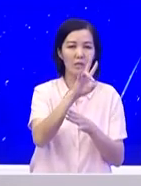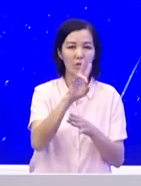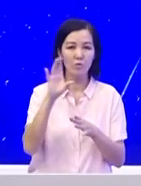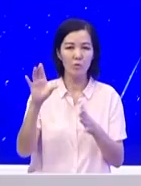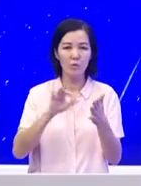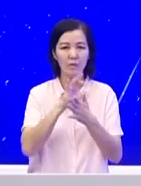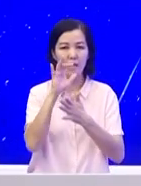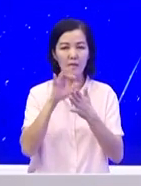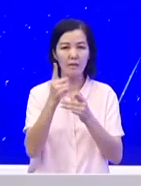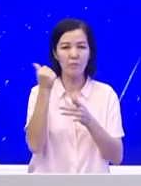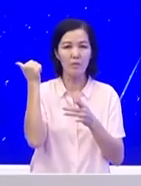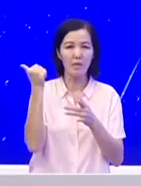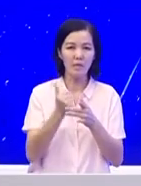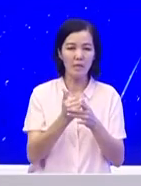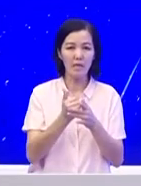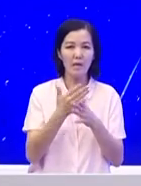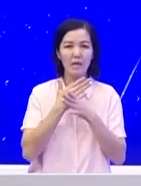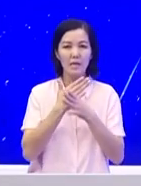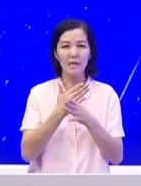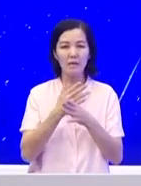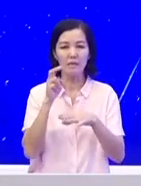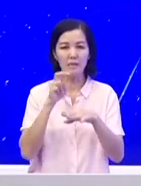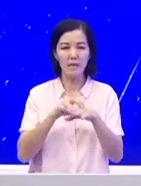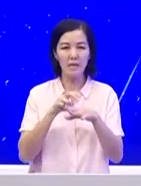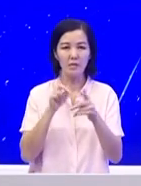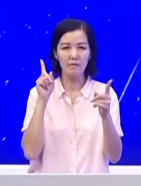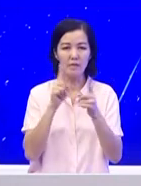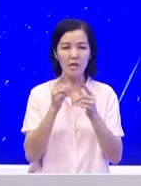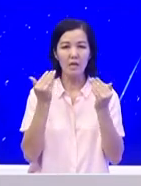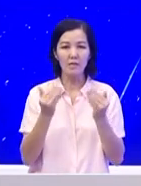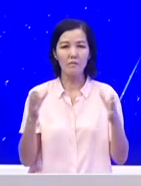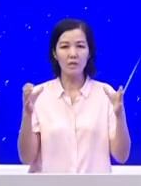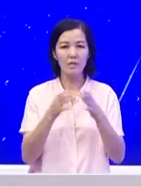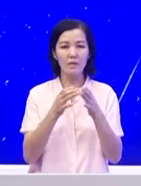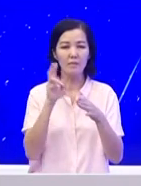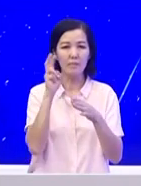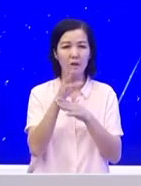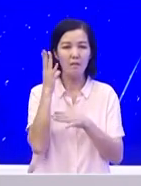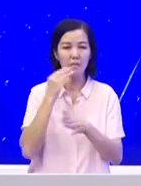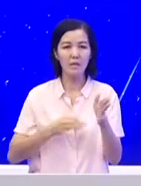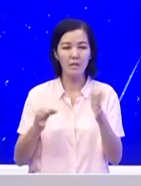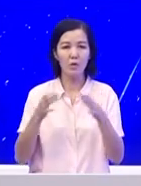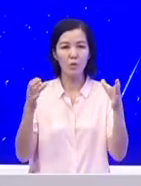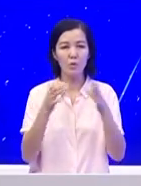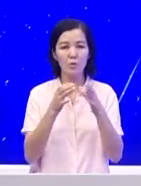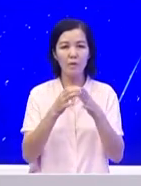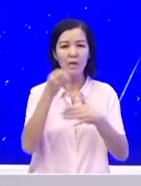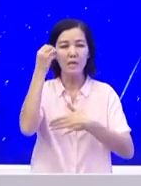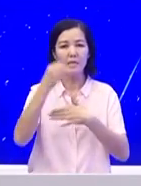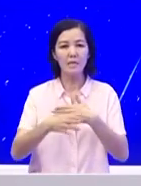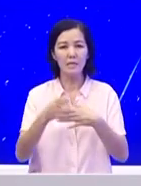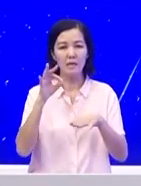на протяжении недели они консультировали столичных коллег. Сегодня делегация прибыла в Алматинскую область. Группа посетила центральные